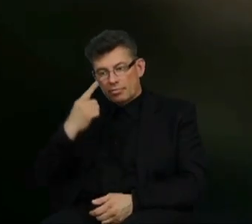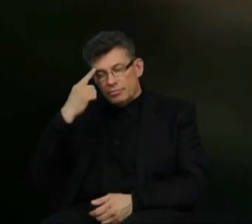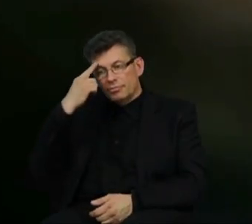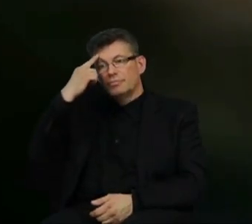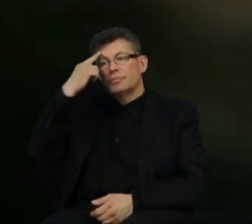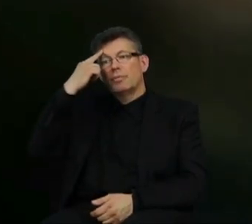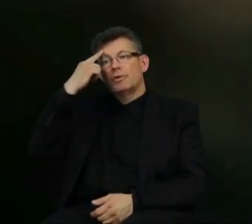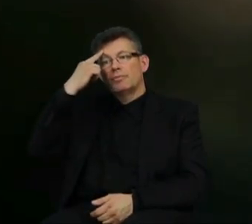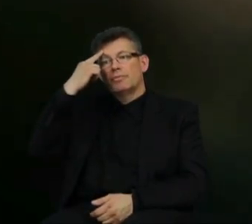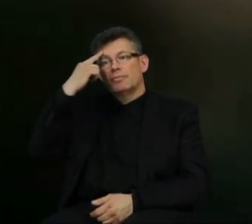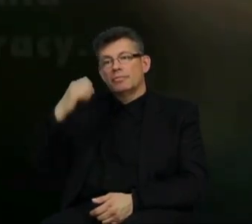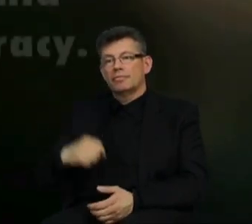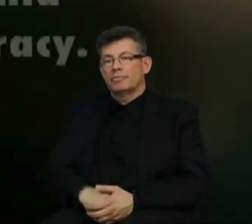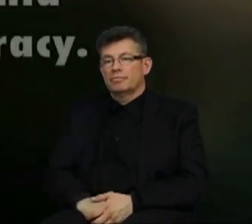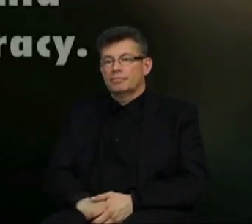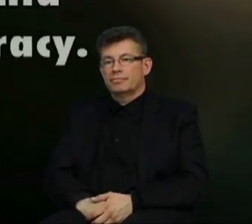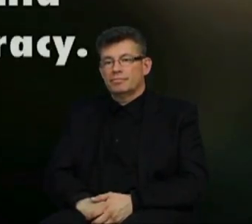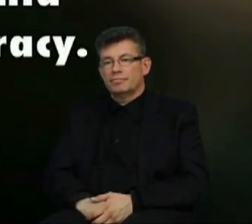Przypominamy.